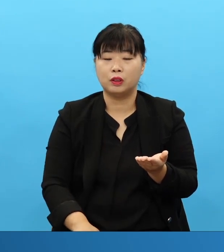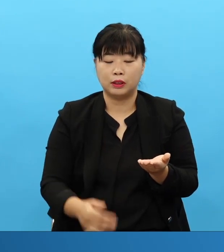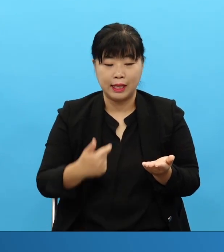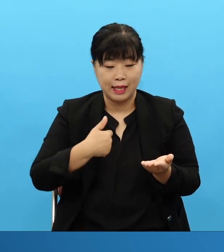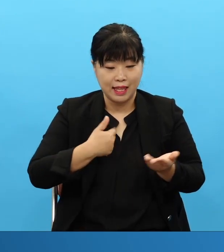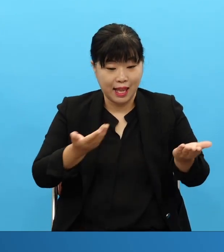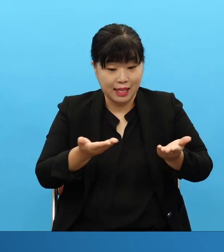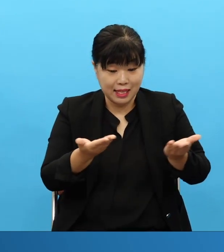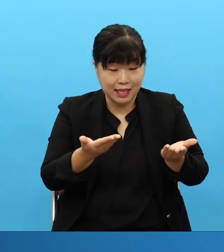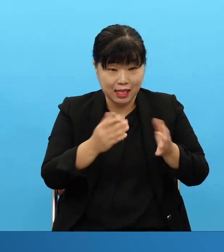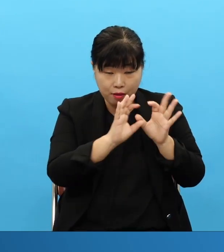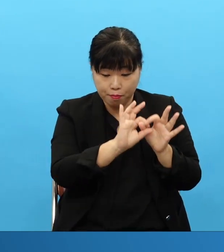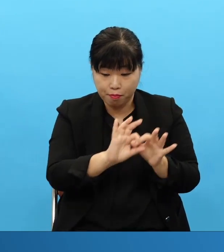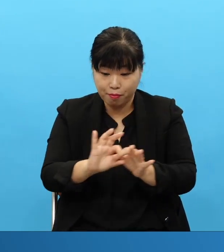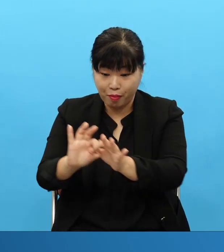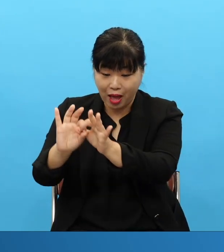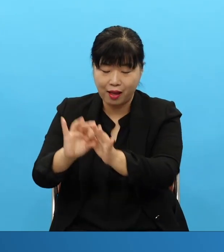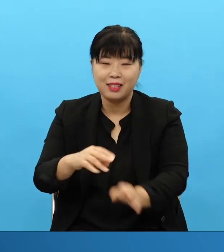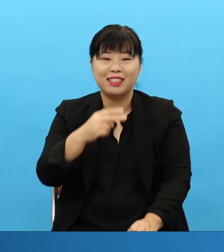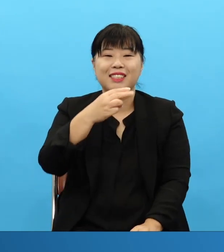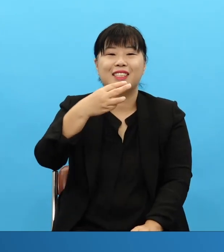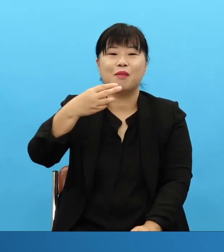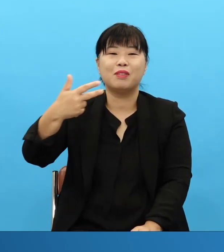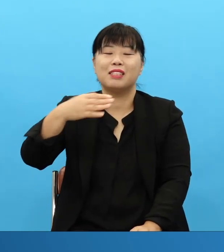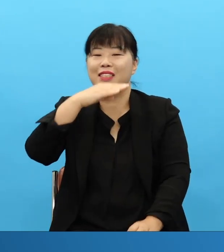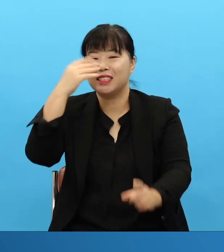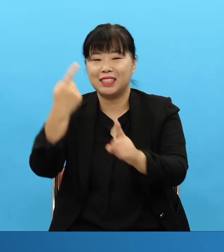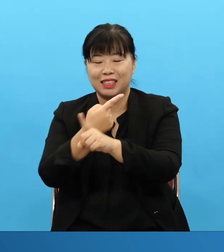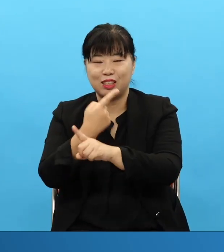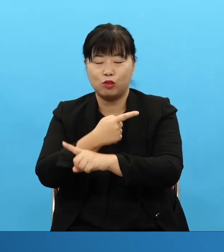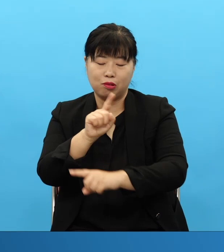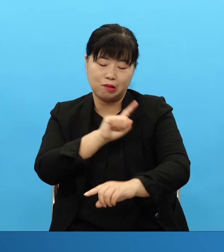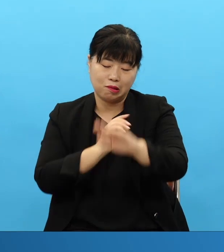237 치유 이 서밋의